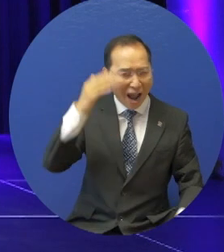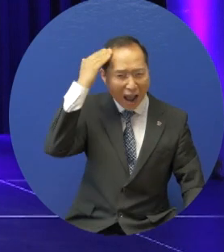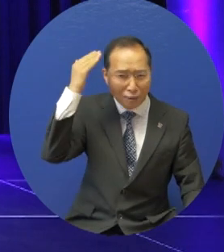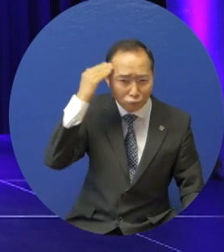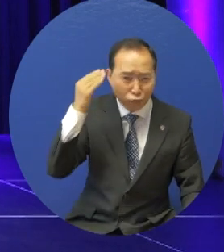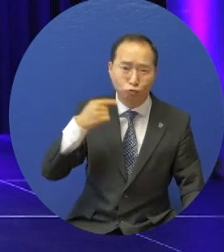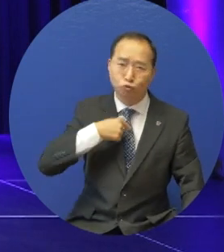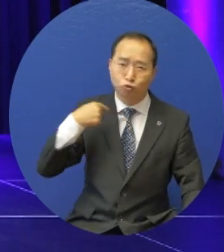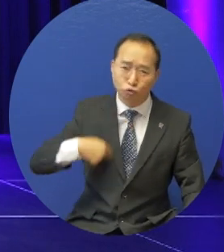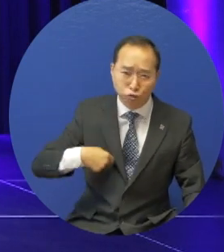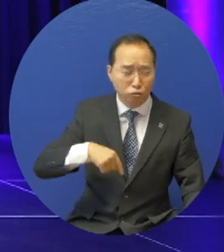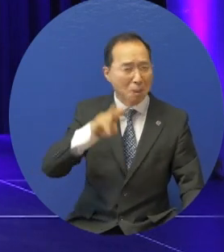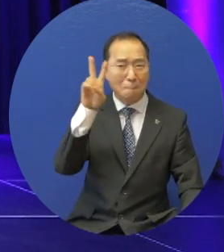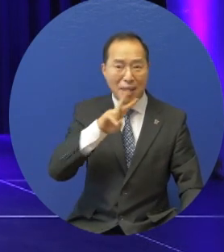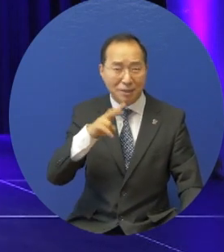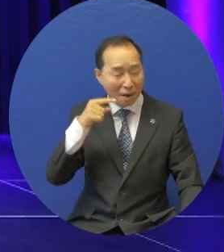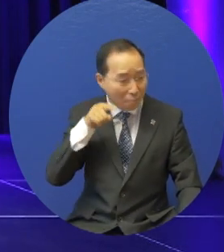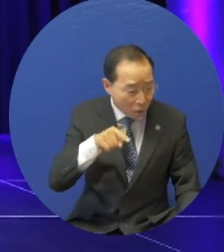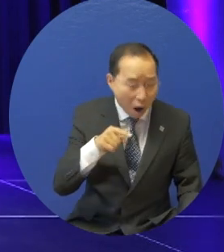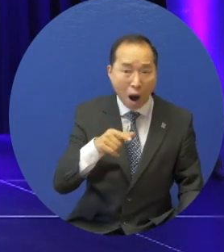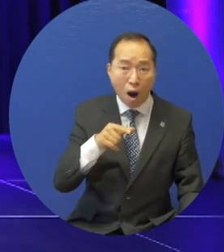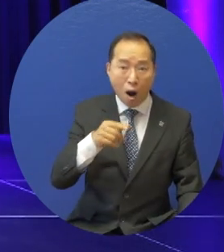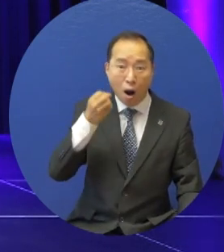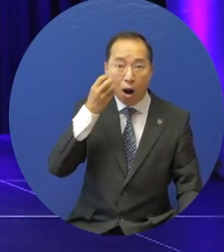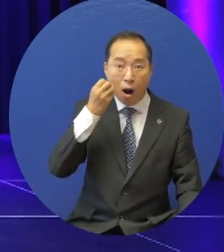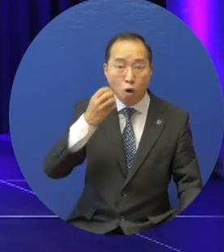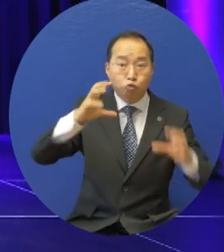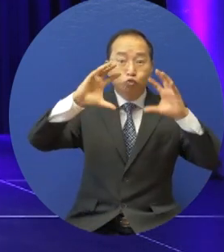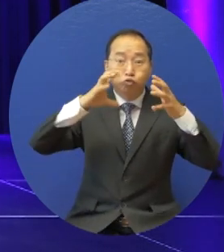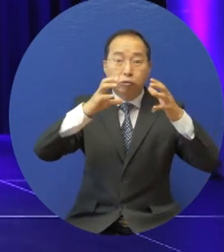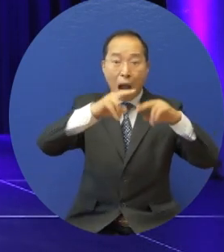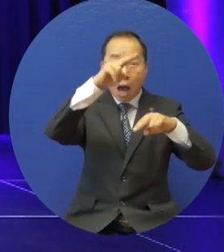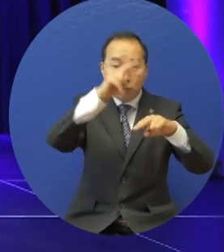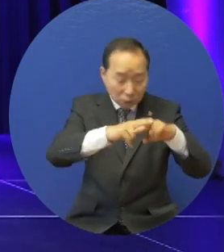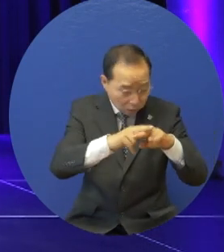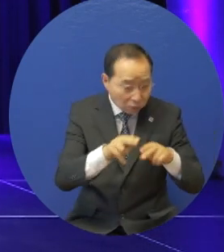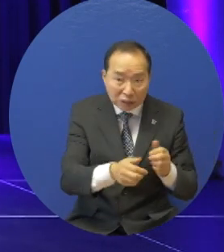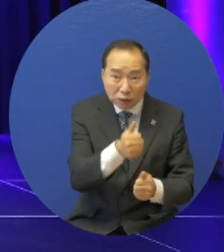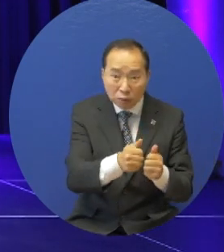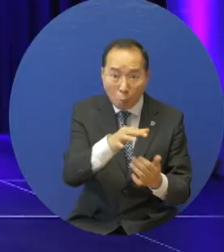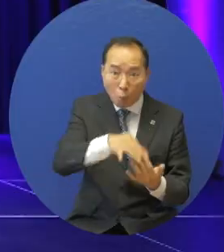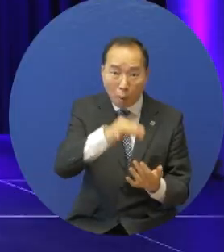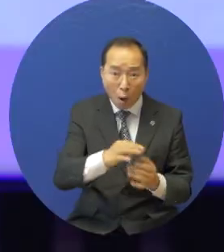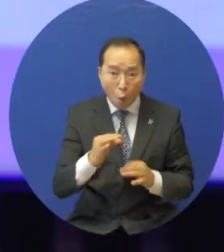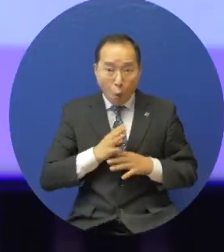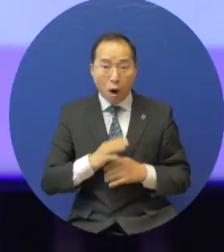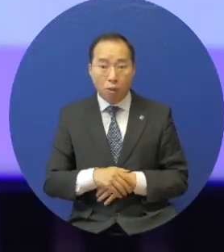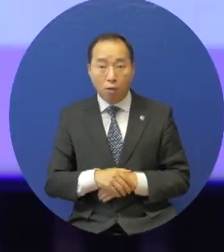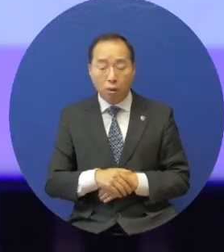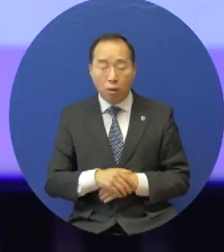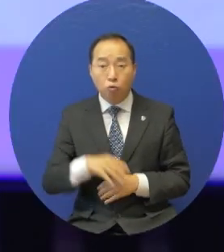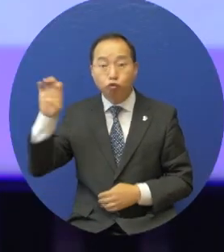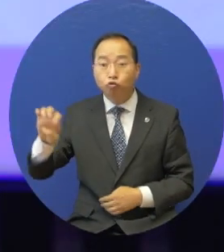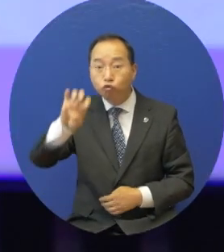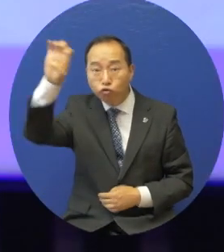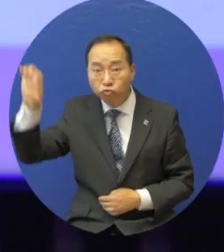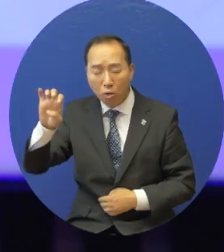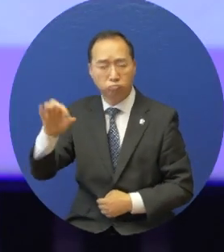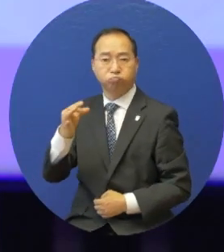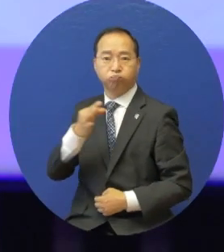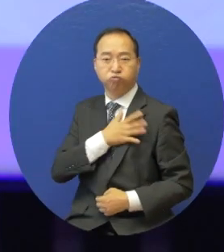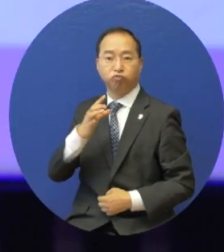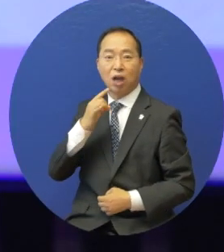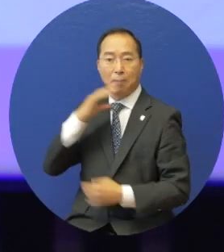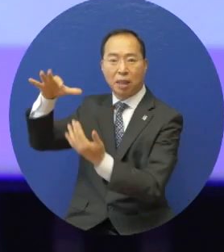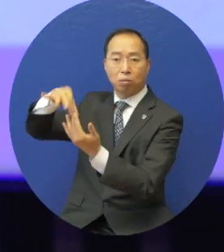가봤더니 전통시대 때 국가를 운영하는 애들을 시험으로 뽑아 놀라운 거예요. 그냥 평범한 사람도 시험 잘